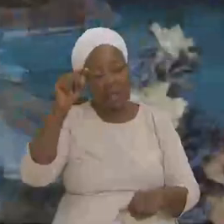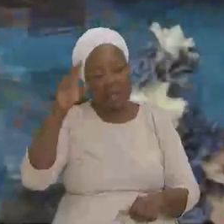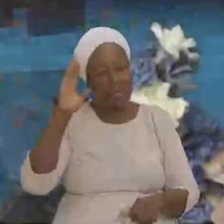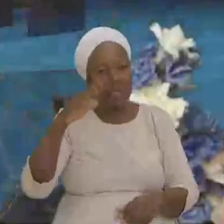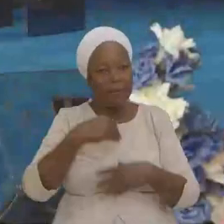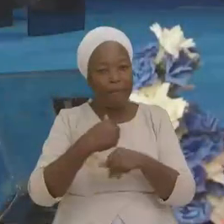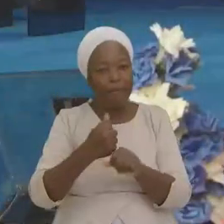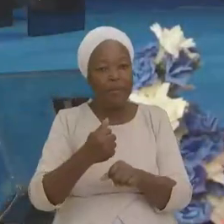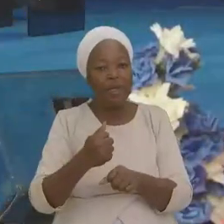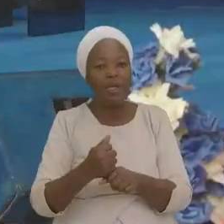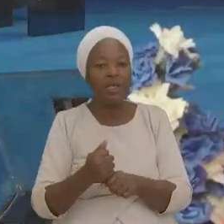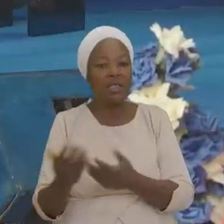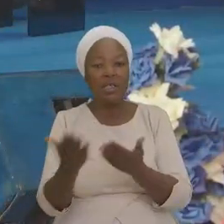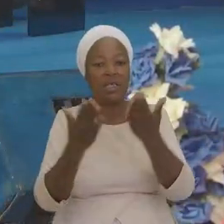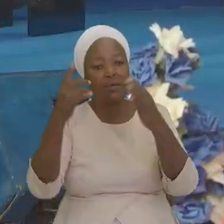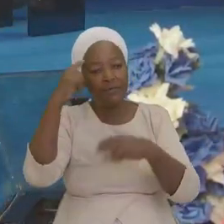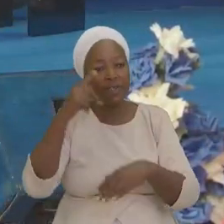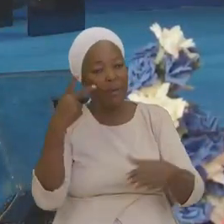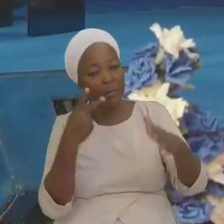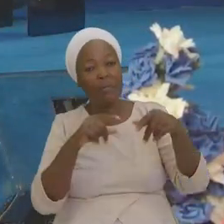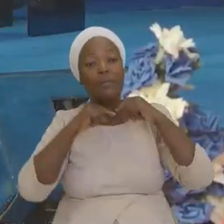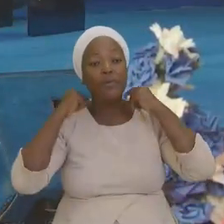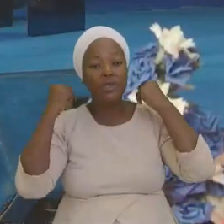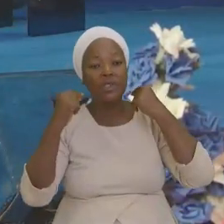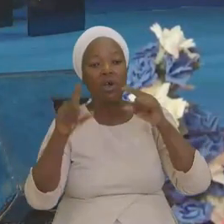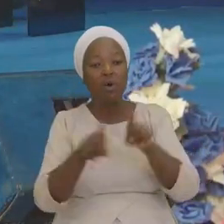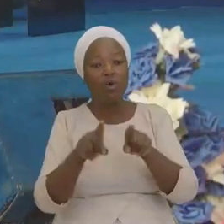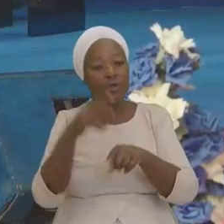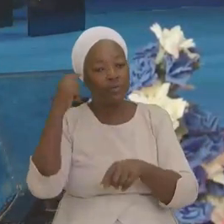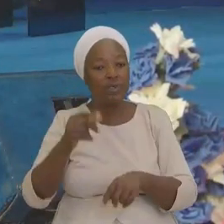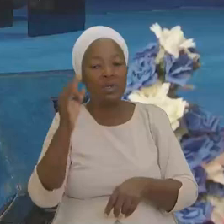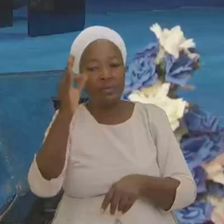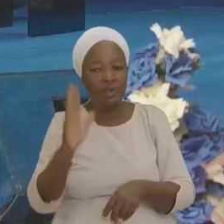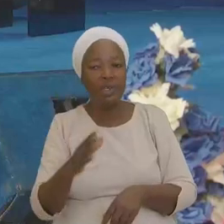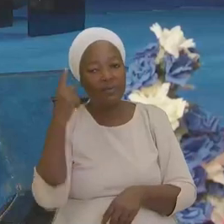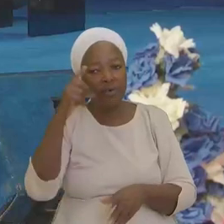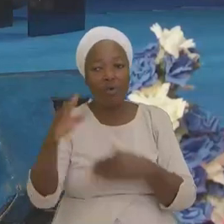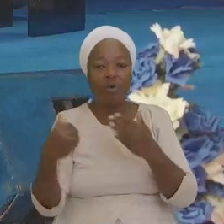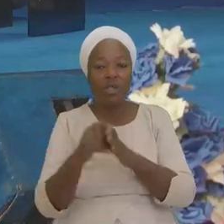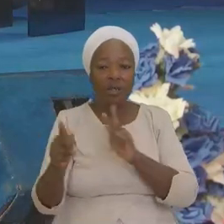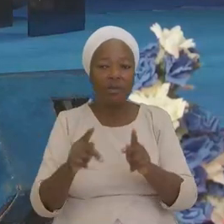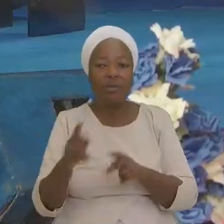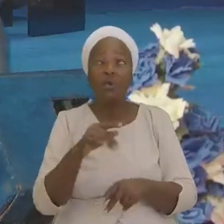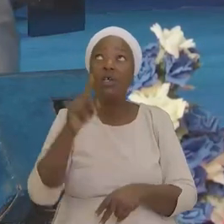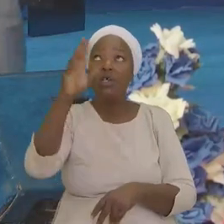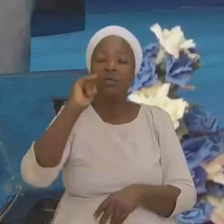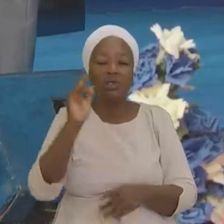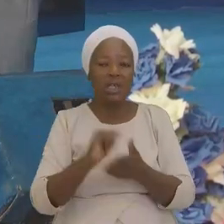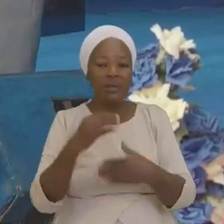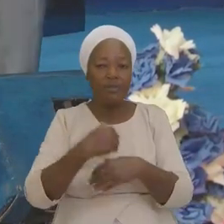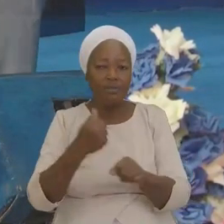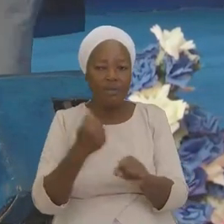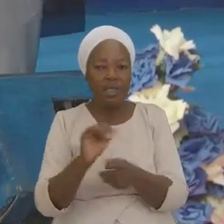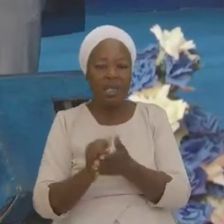Pour l'autel, il fera l'expiation pour les sacrificateurs et pour tout le peuple, les pasteurs,